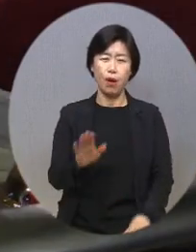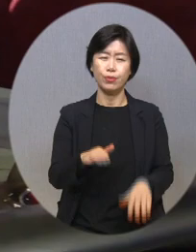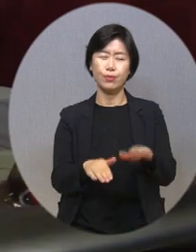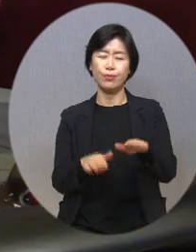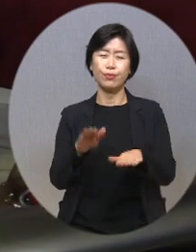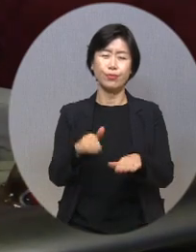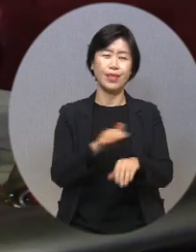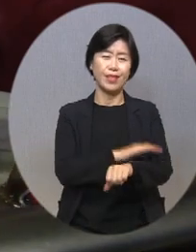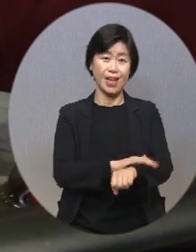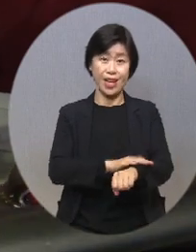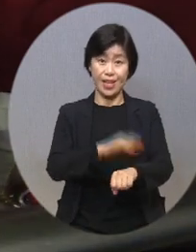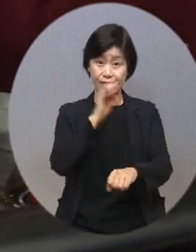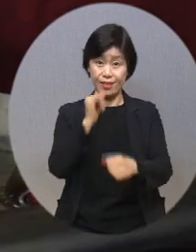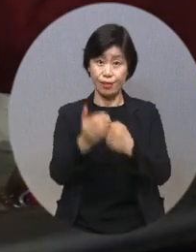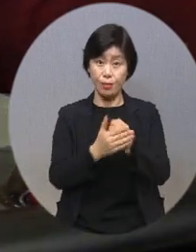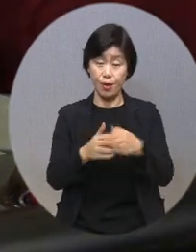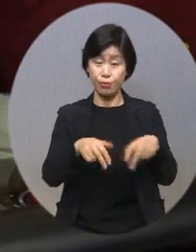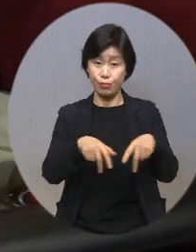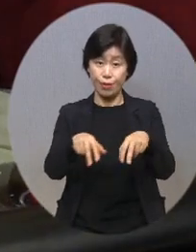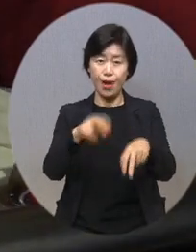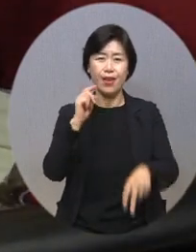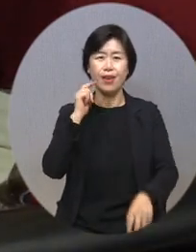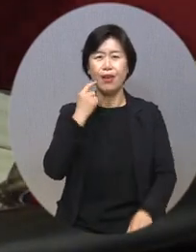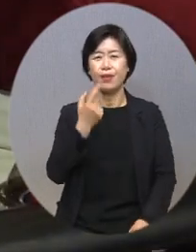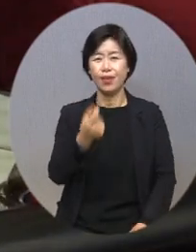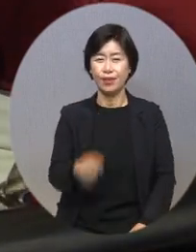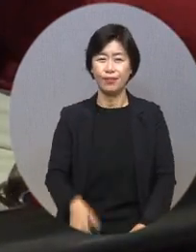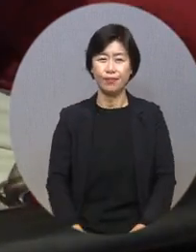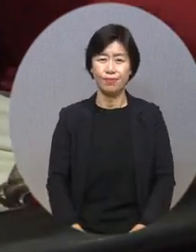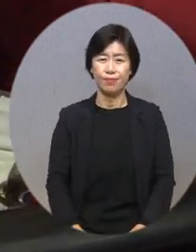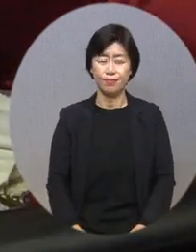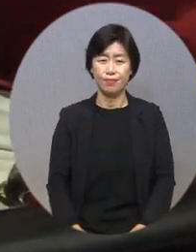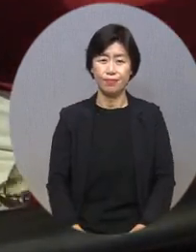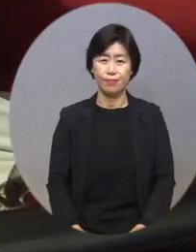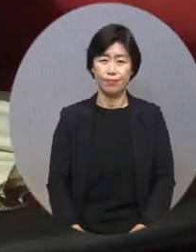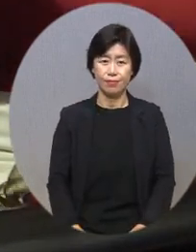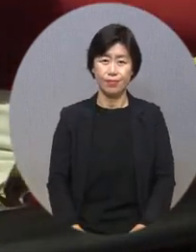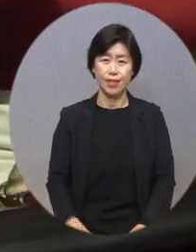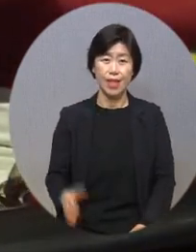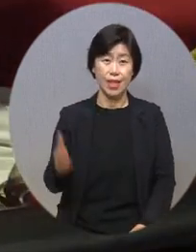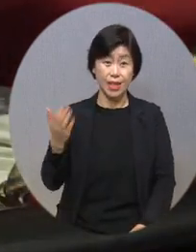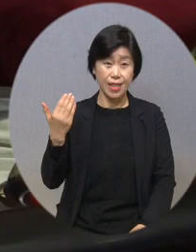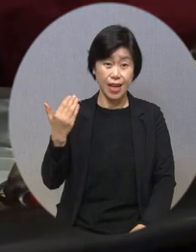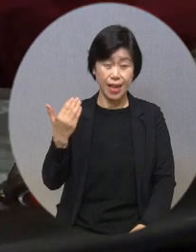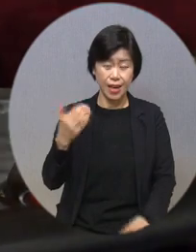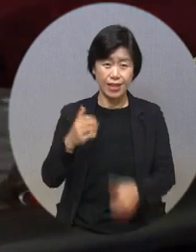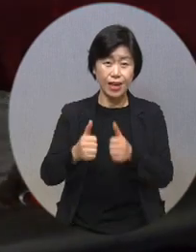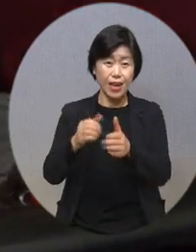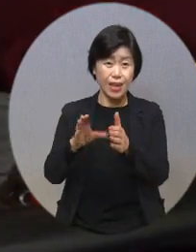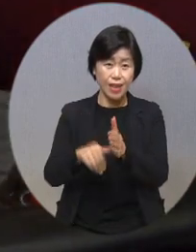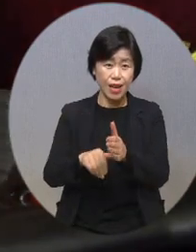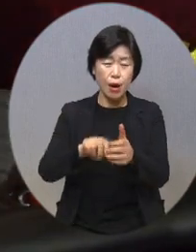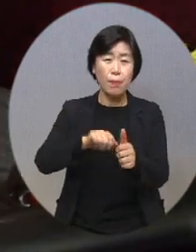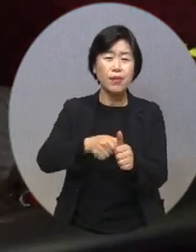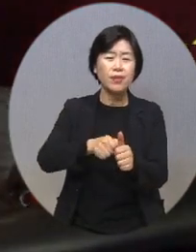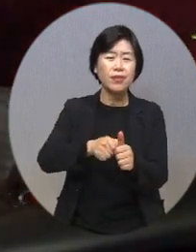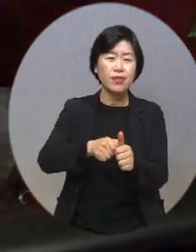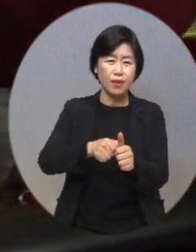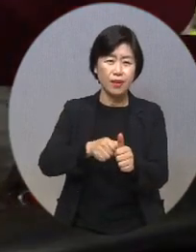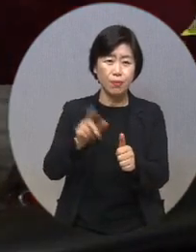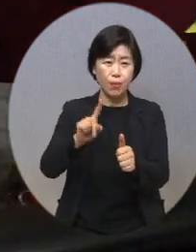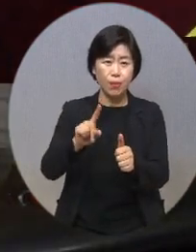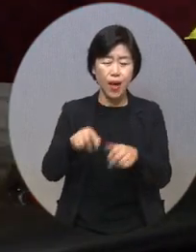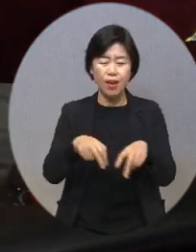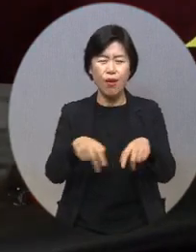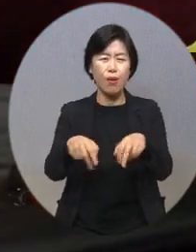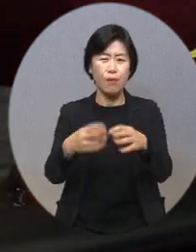언니 워킹 너무 예뻐. 그러니까 걷는데 우아하잖아. 어. 이게 타박타박 이게. 그때는 벌칙도 걷는 게 많았어. 그래서 진짜 힘들었어. 근데 그림이 너무 이쁘네. 그러니까 위에